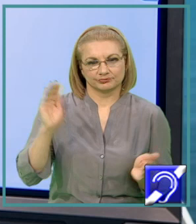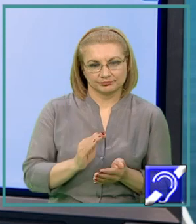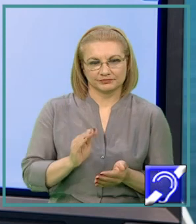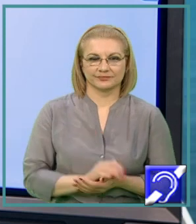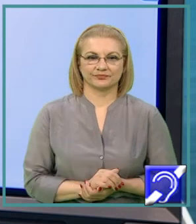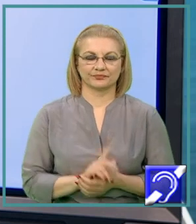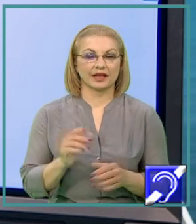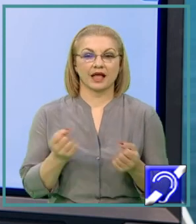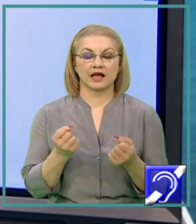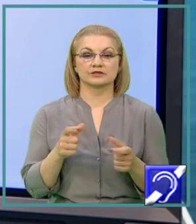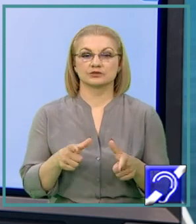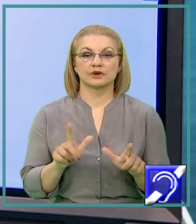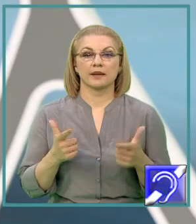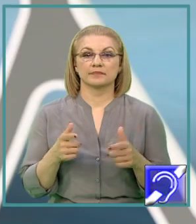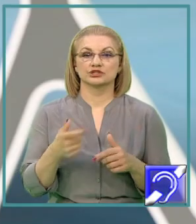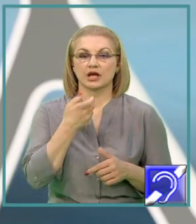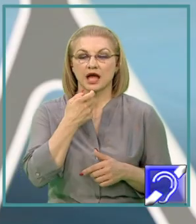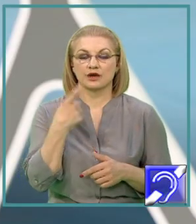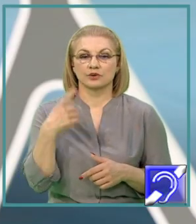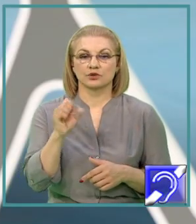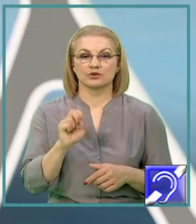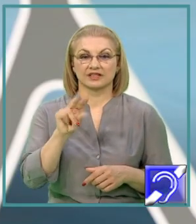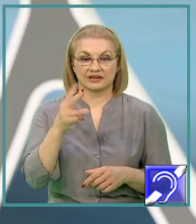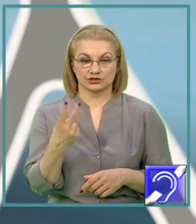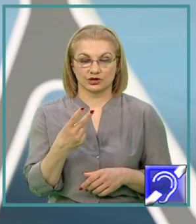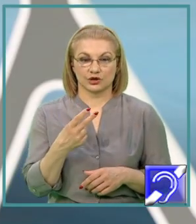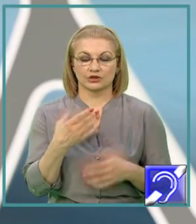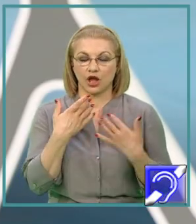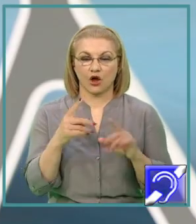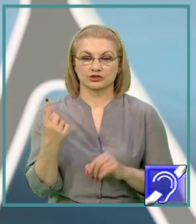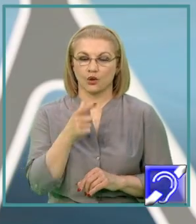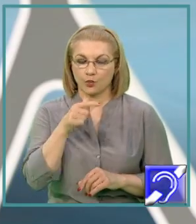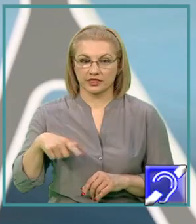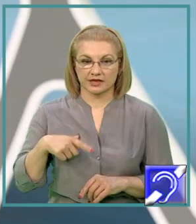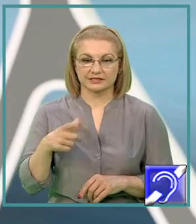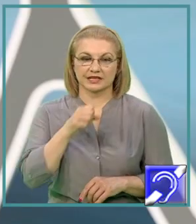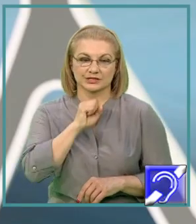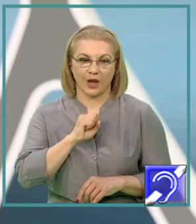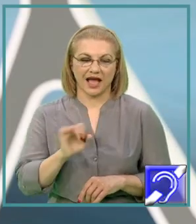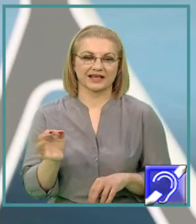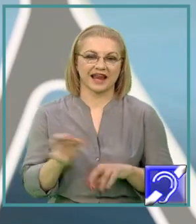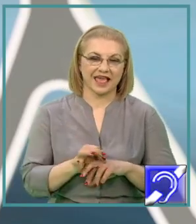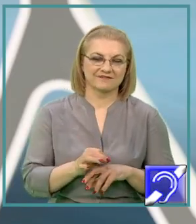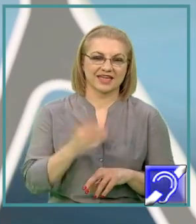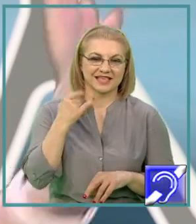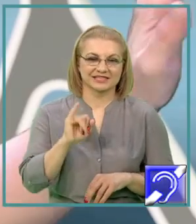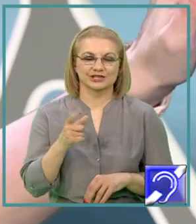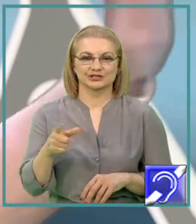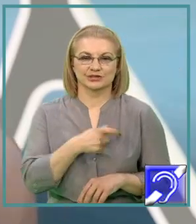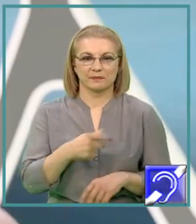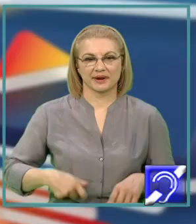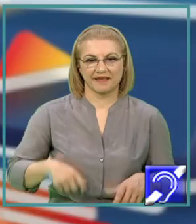se petrece în anul 1932 în orice oraș unde există soacre, neveste și